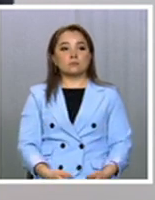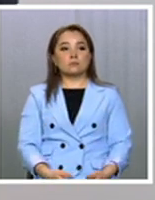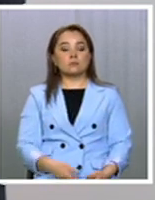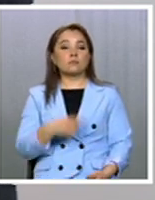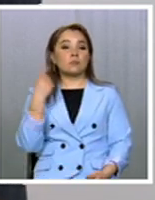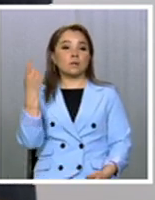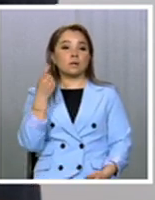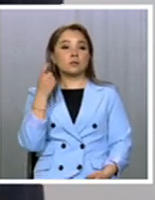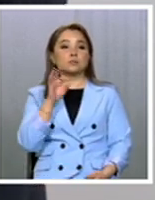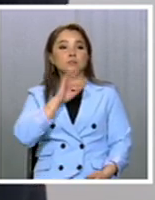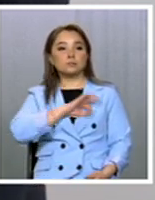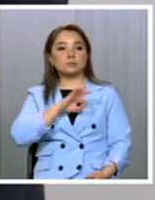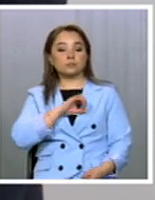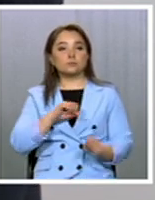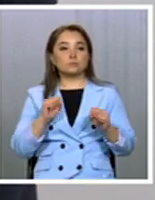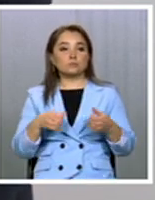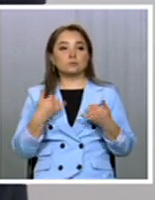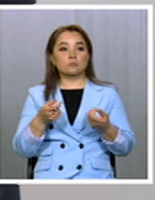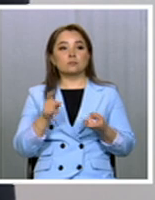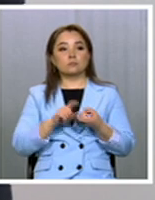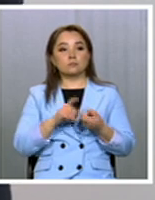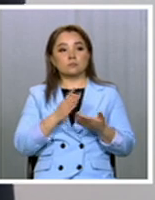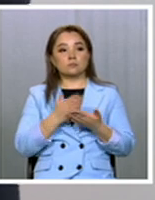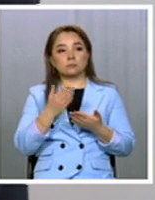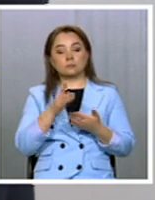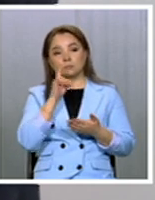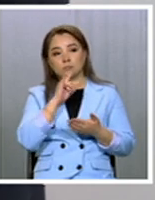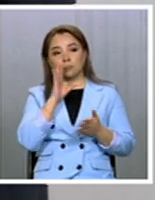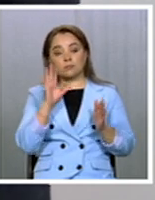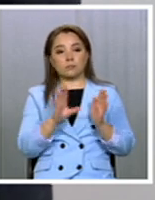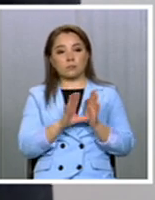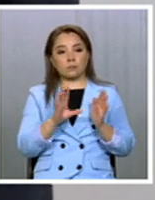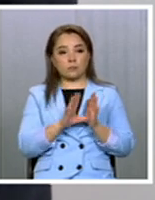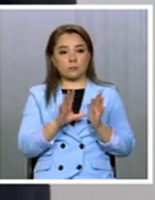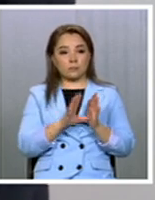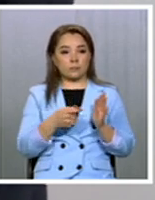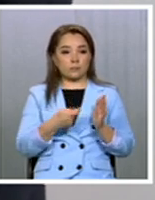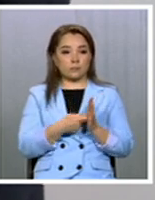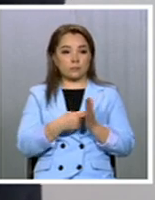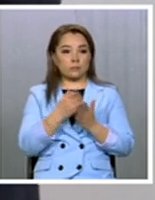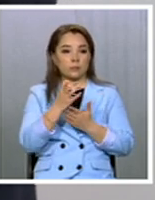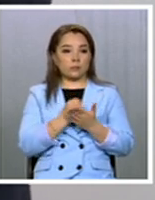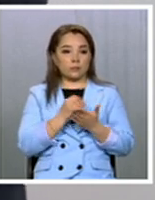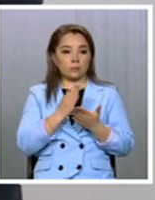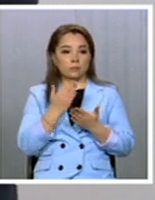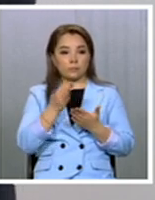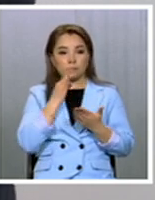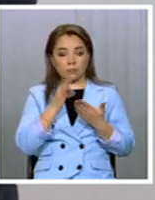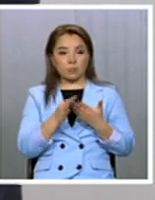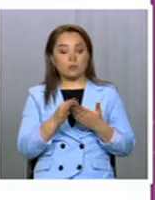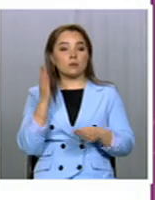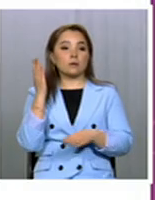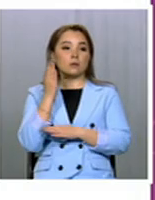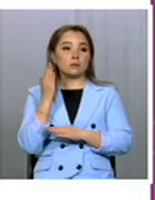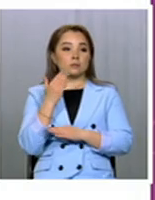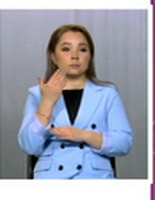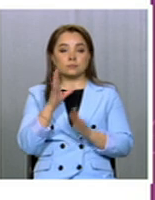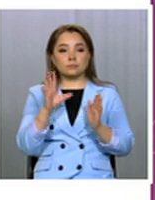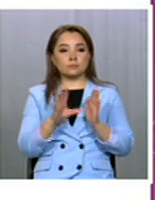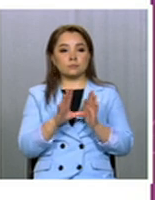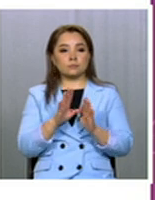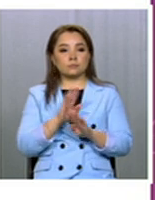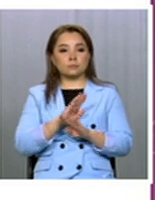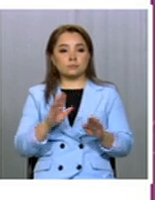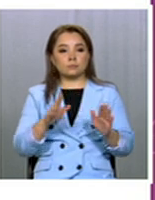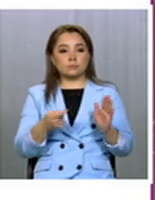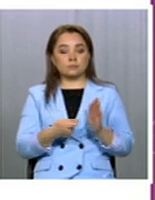Шаруашылықта пайдалану мүмкіндігі бойынша мұнай энергетикалық ресурс болатын болса, ағаш энергетикалық